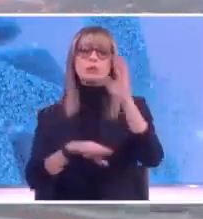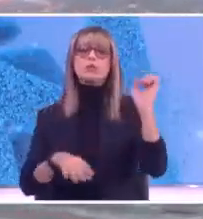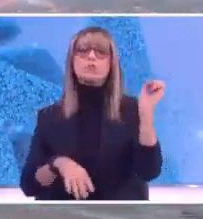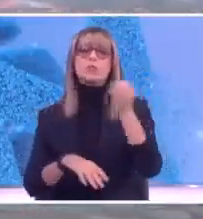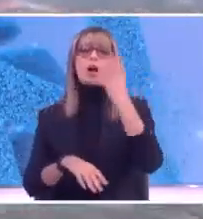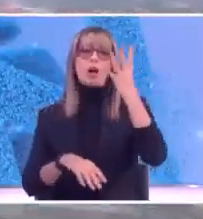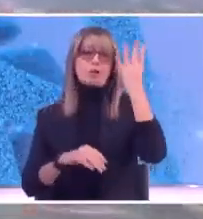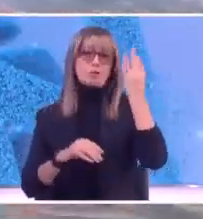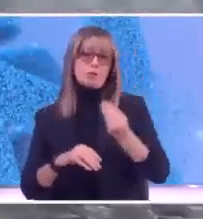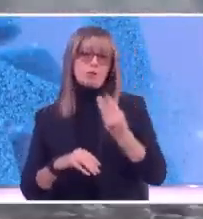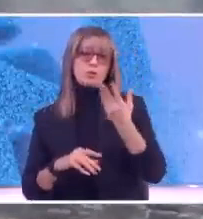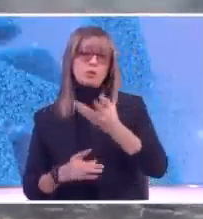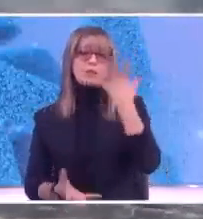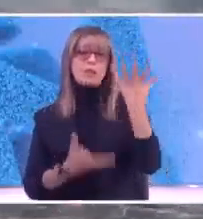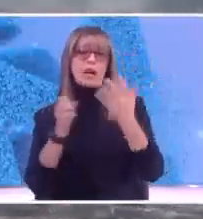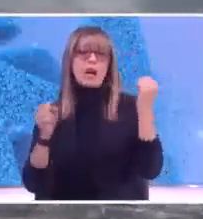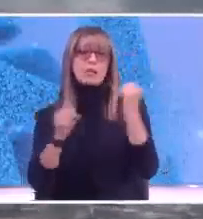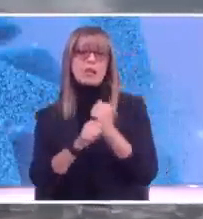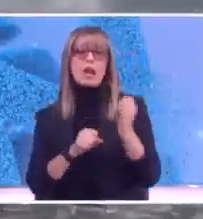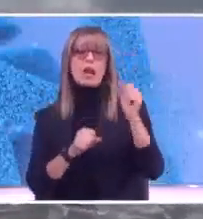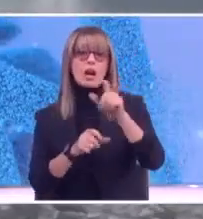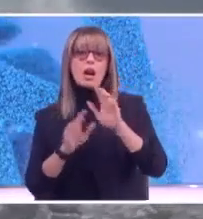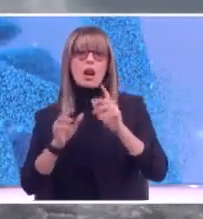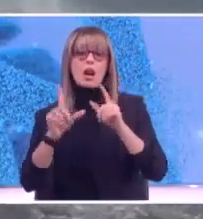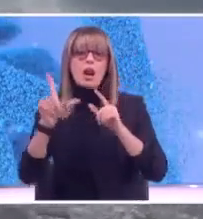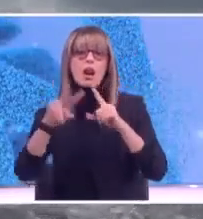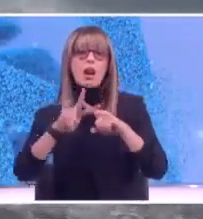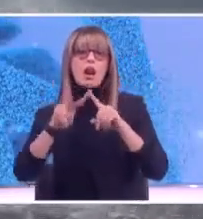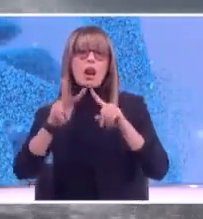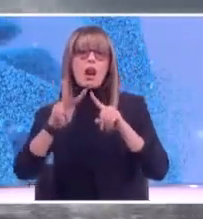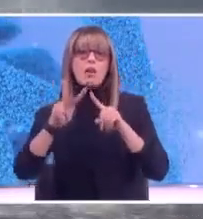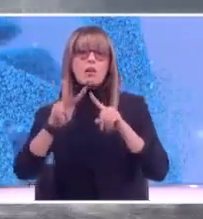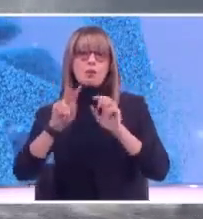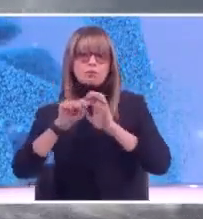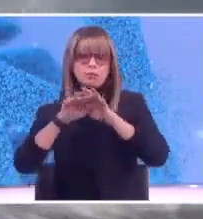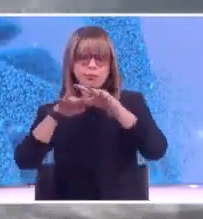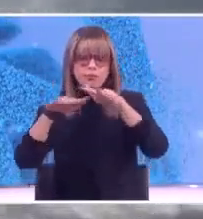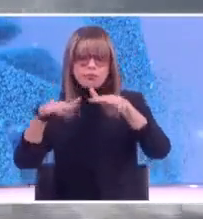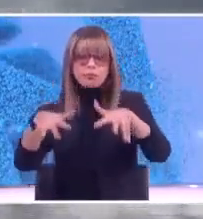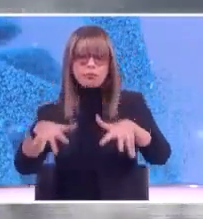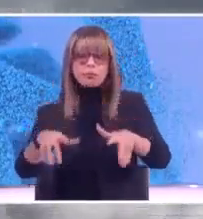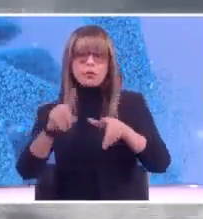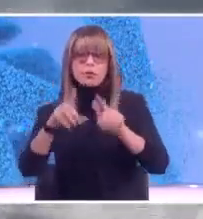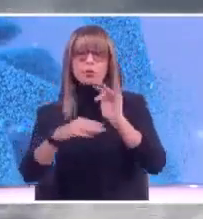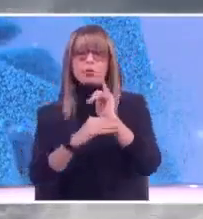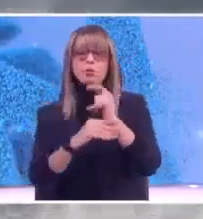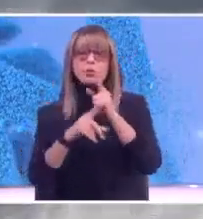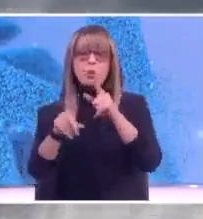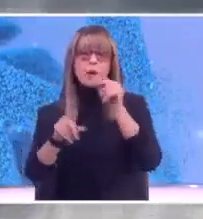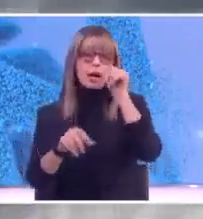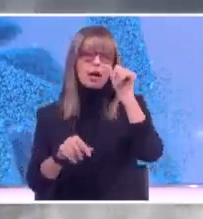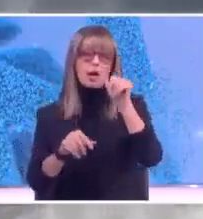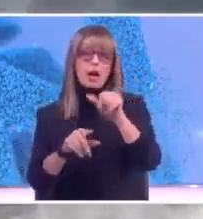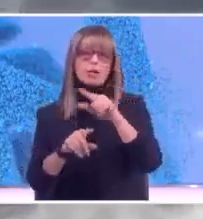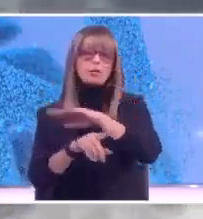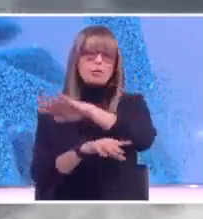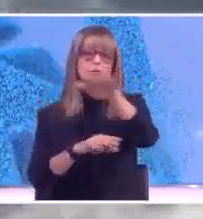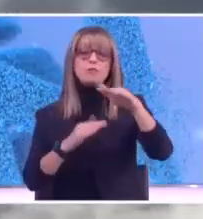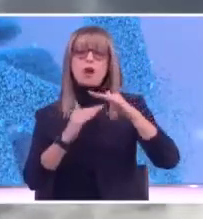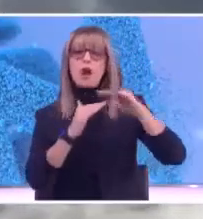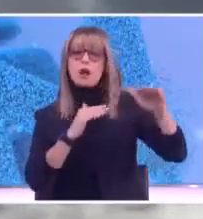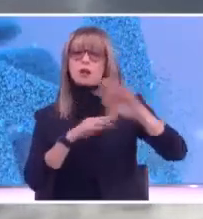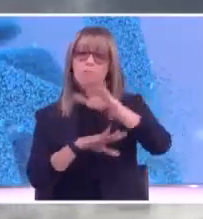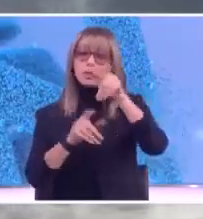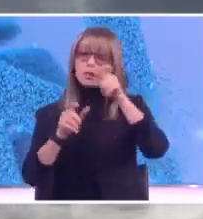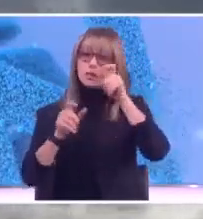kırmızıya yükseltildi. Yanardağ'daki lav akışı havadan görüntülendi. Uzmanlar volkanik gaz konusunda bölge halkını